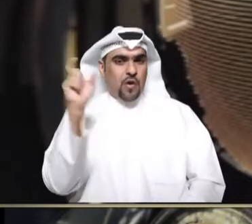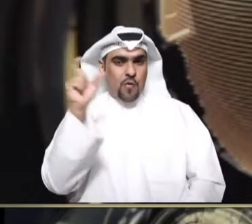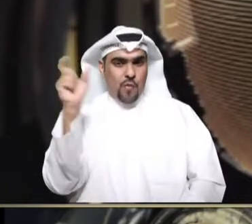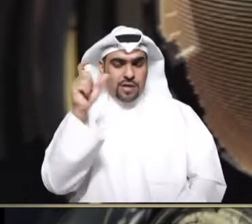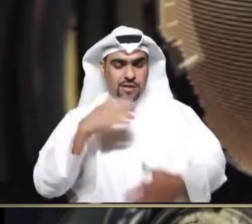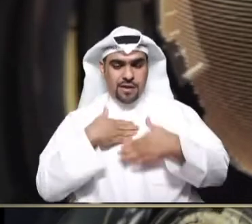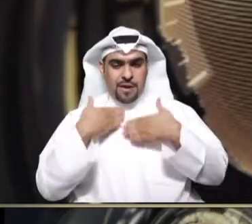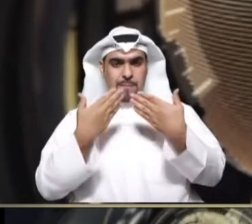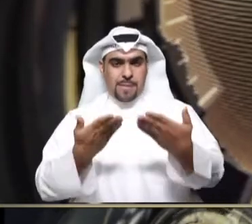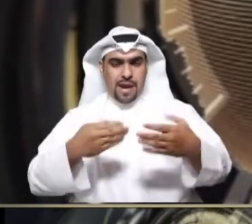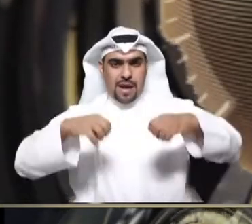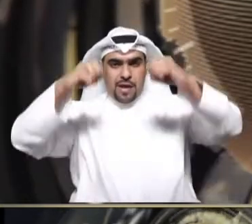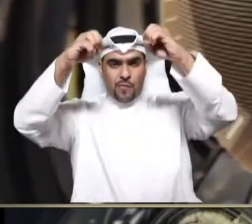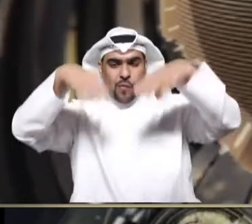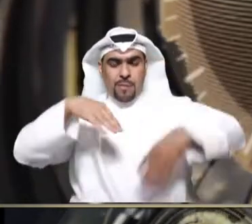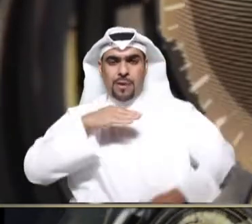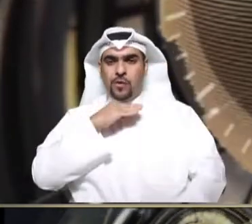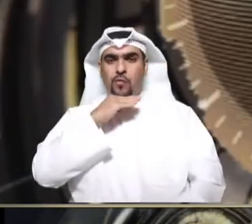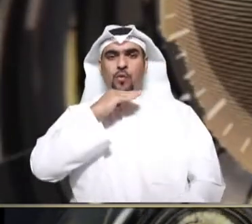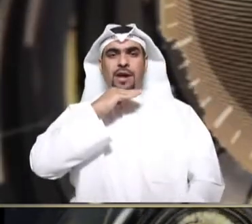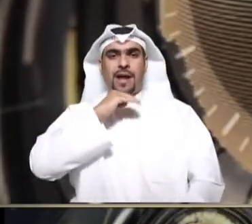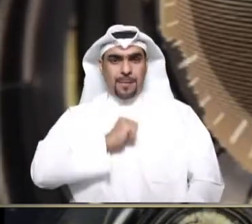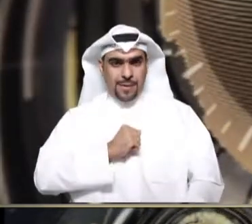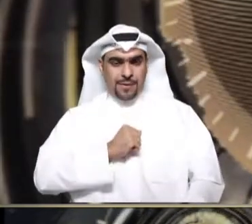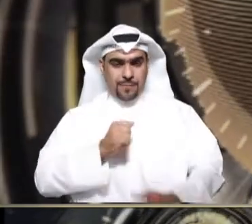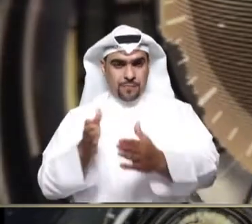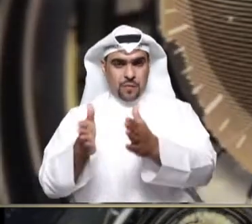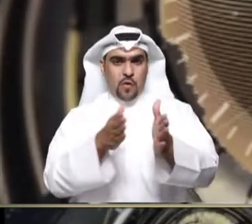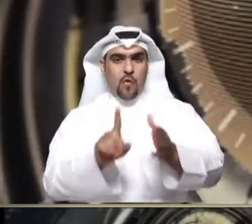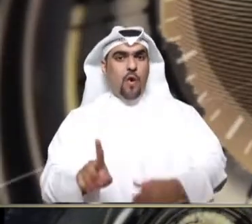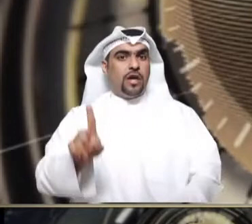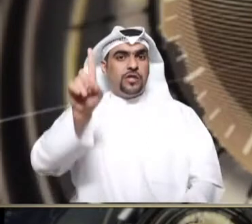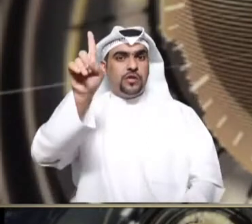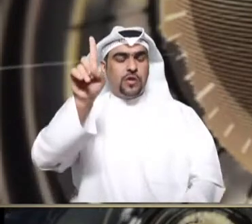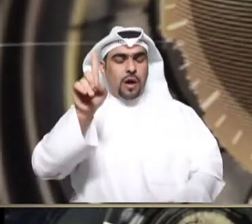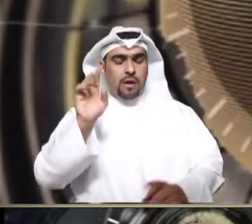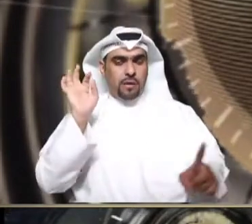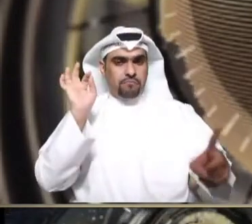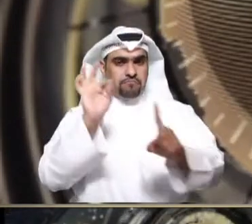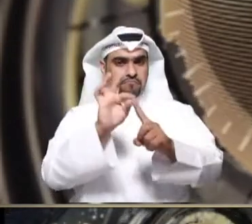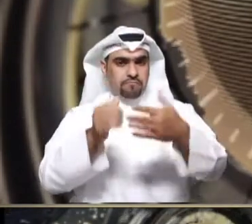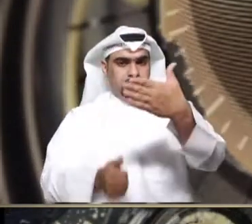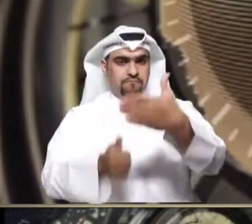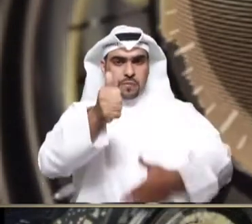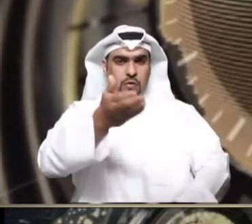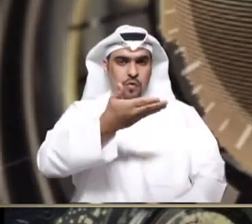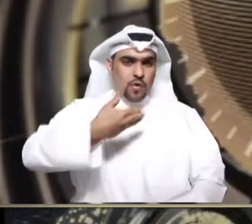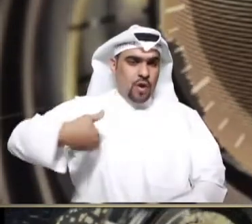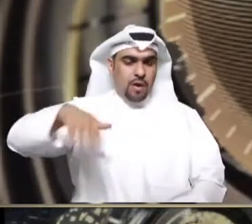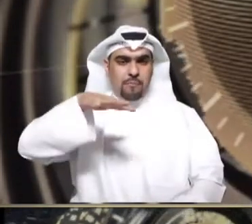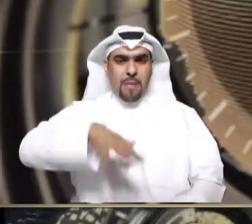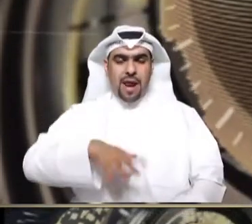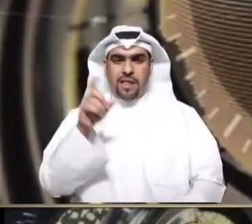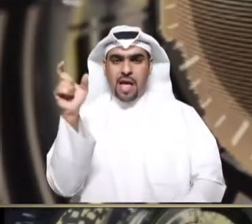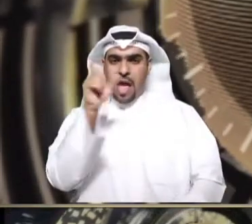الخير واليمن والعزة والكرامة، وأن يحقق لكافة الدول الإسلامية وشعوبها في